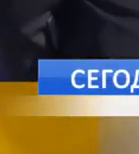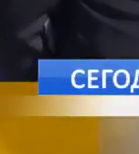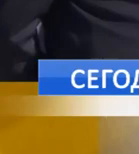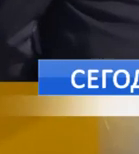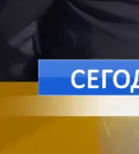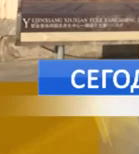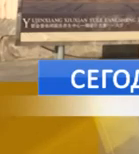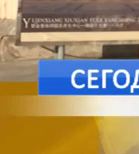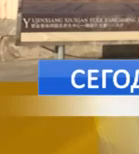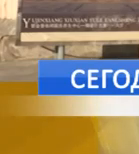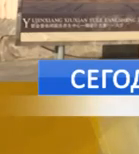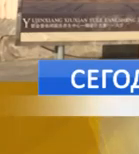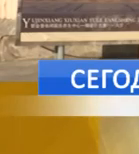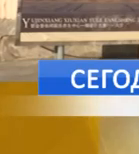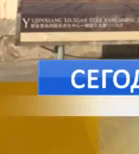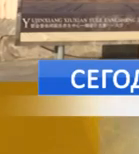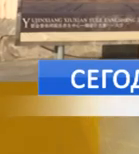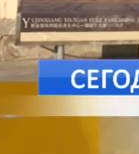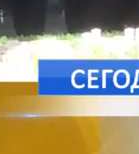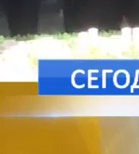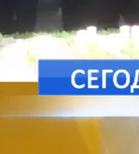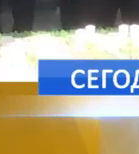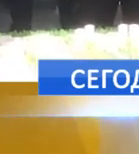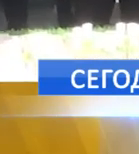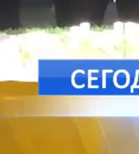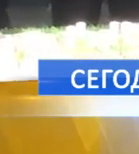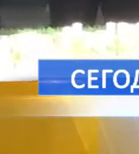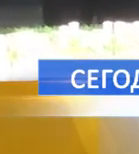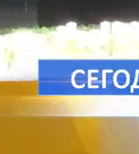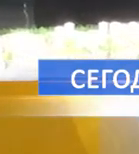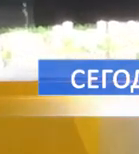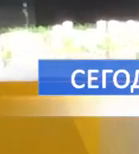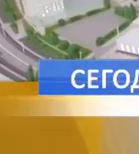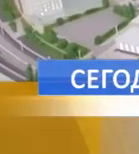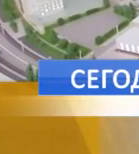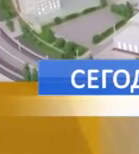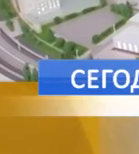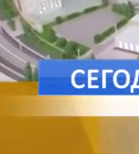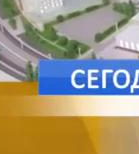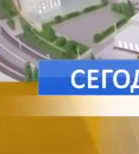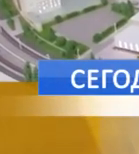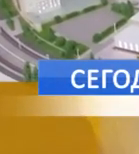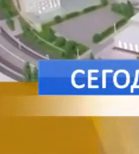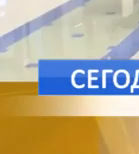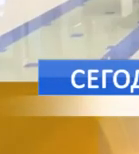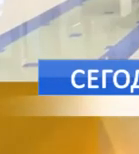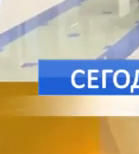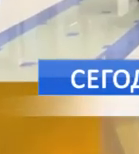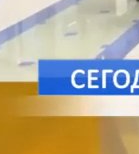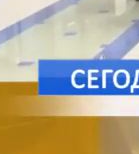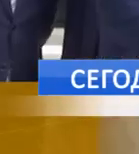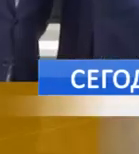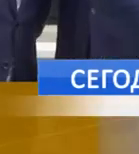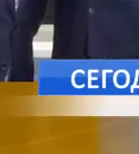текущем году планируется сдать пять крупных объектов бизнеса а в следующем гостей начнет принимать парк развлечений доложили